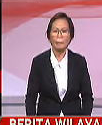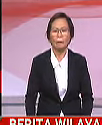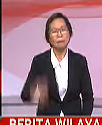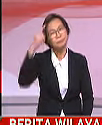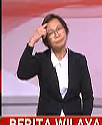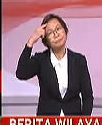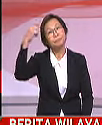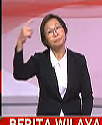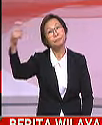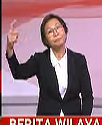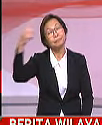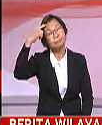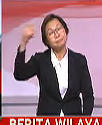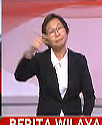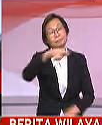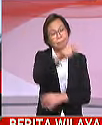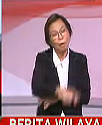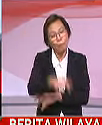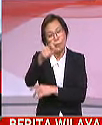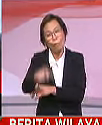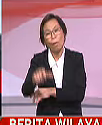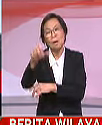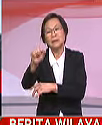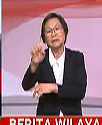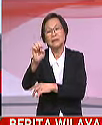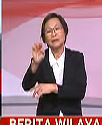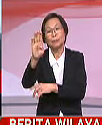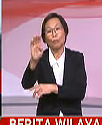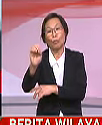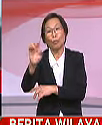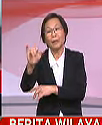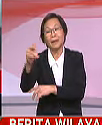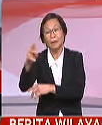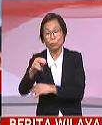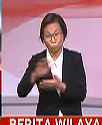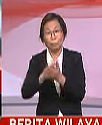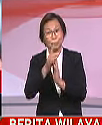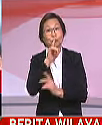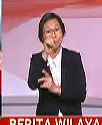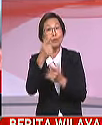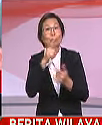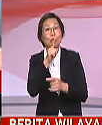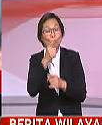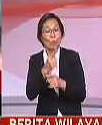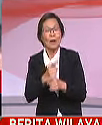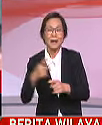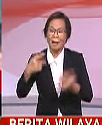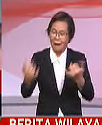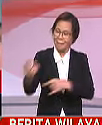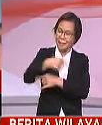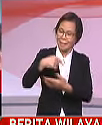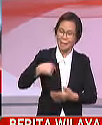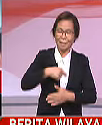impian penduduk-penduduk di kawasan Sibuyau ini telah menjadi kenyataan pada hari ini. Maka kita amat gembiralah